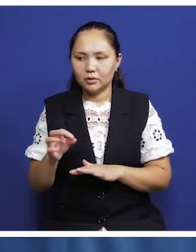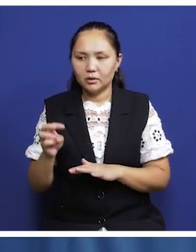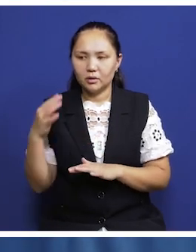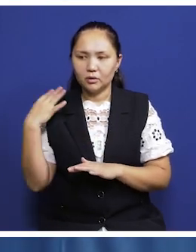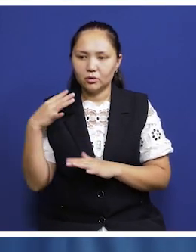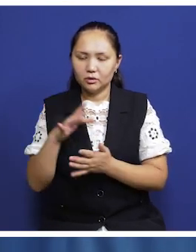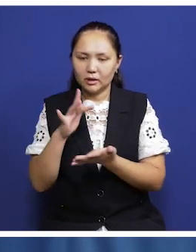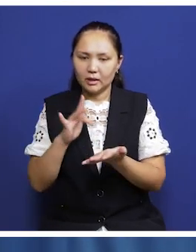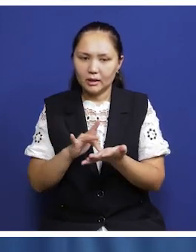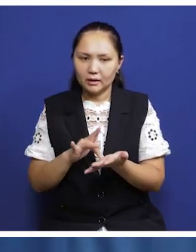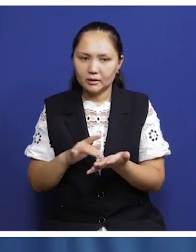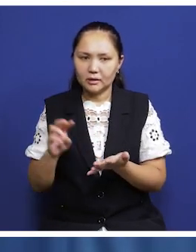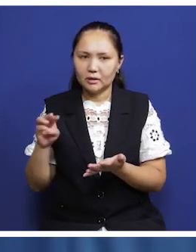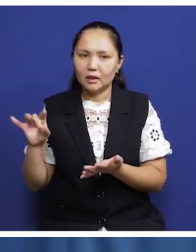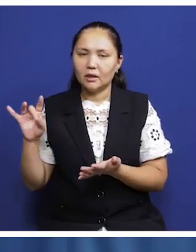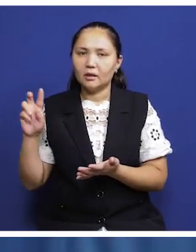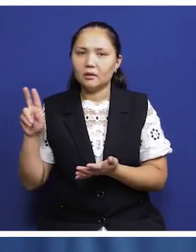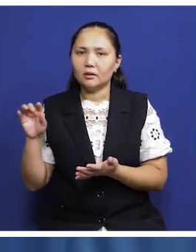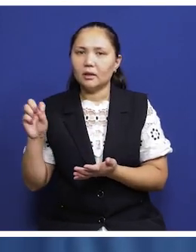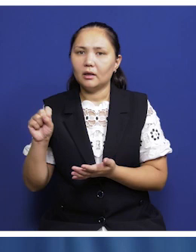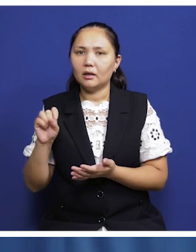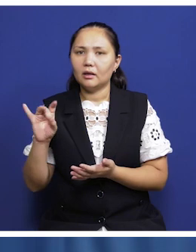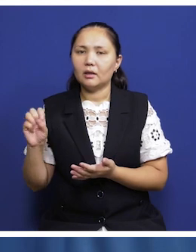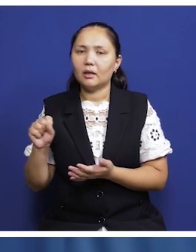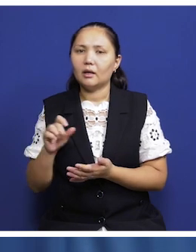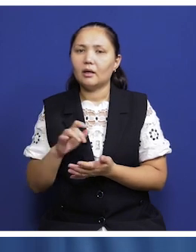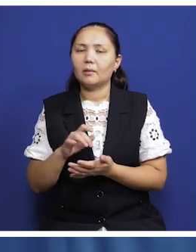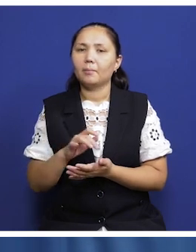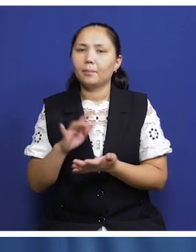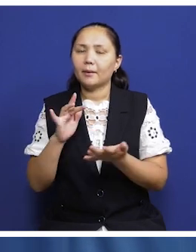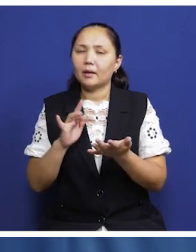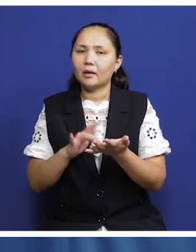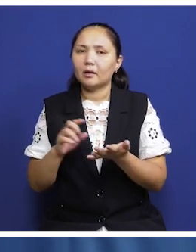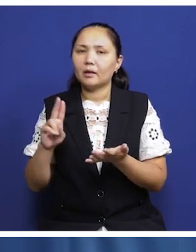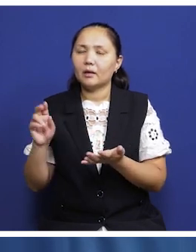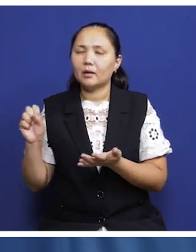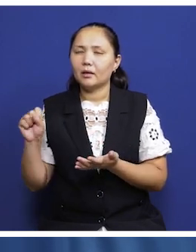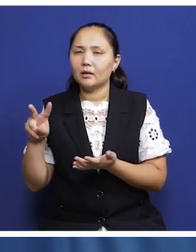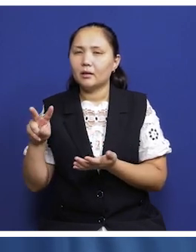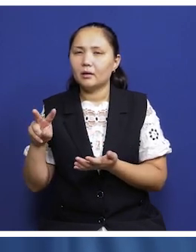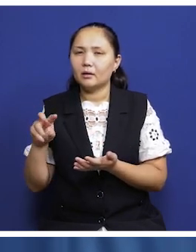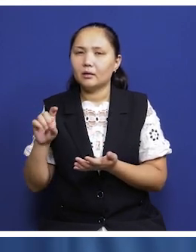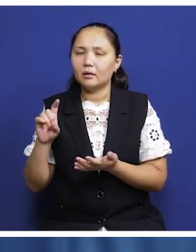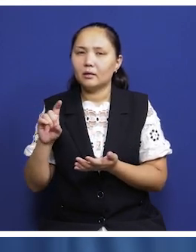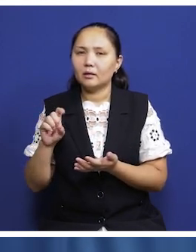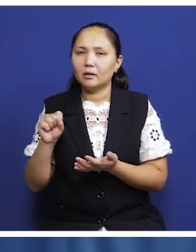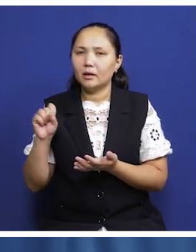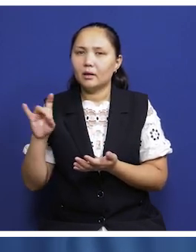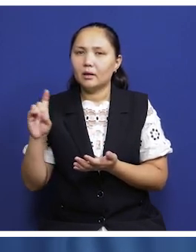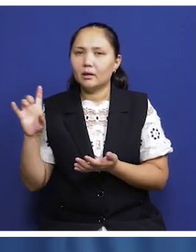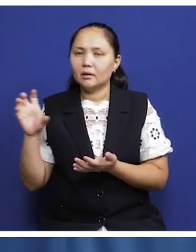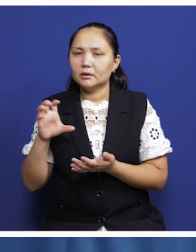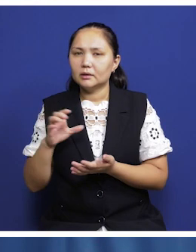қаласы да бар, Шардара, Арыс қаласы бар, Сауран ауданы бар, сол сияқты алты ауданға біз қаржы